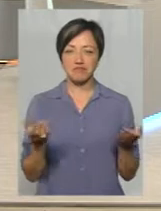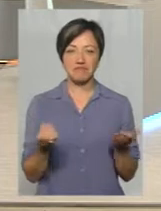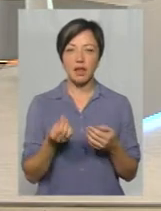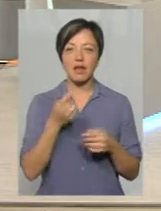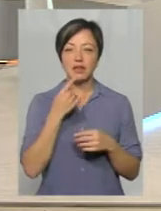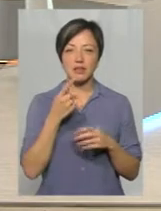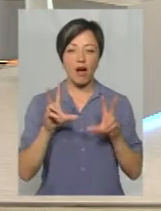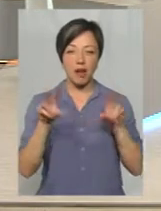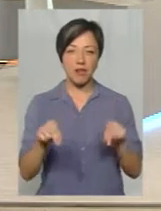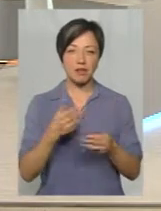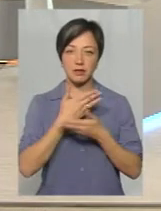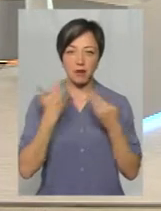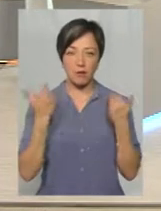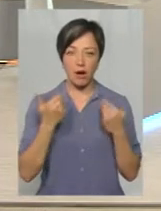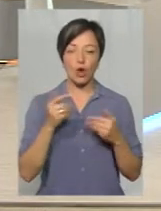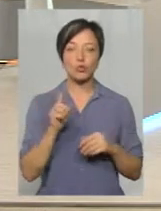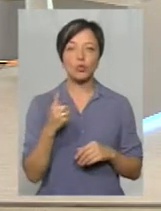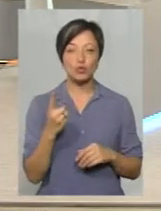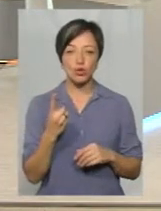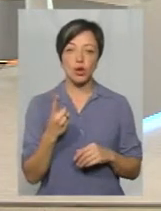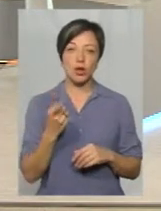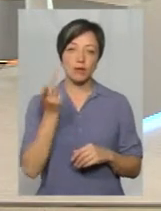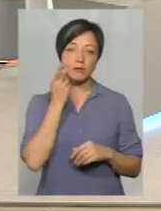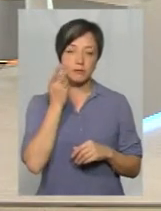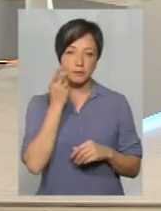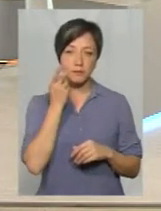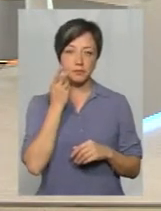ніякою гарантією, тому що, як правило,